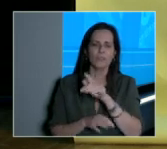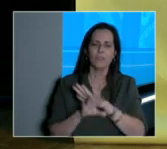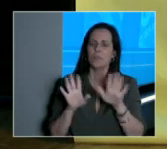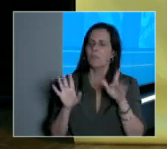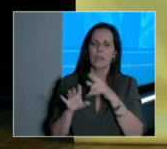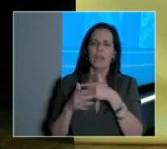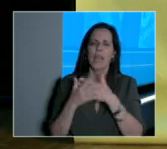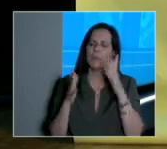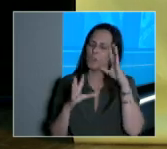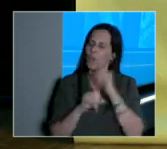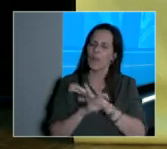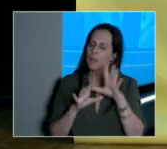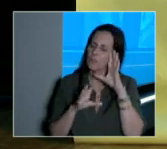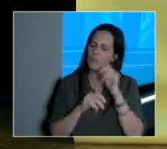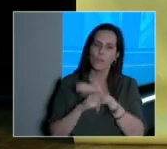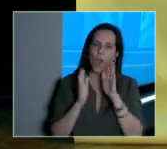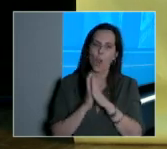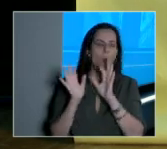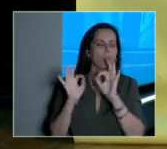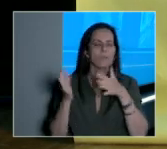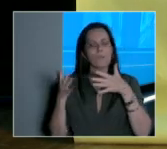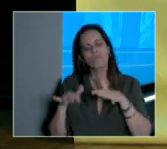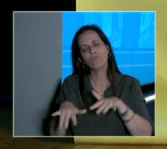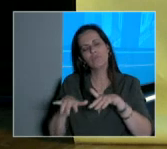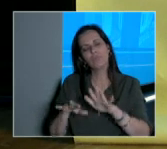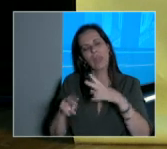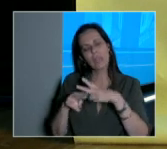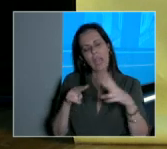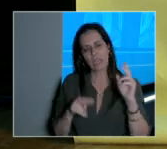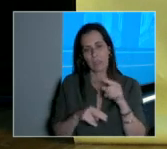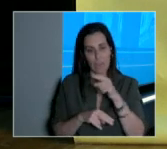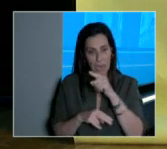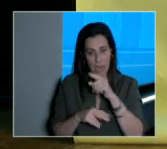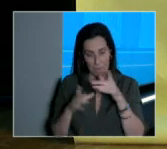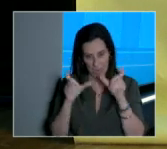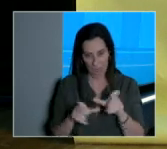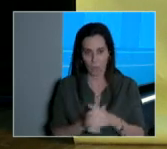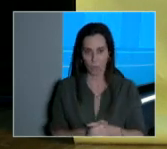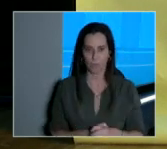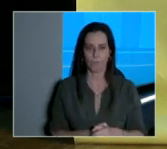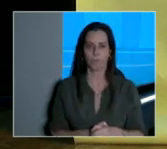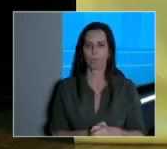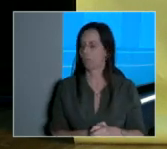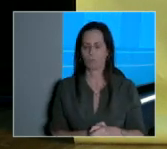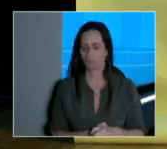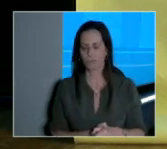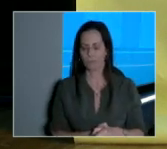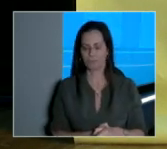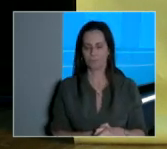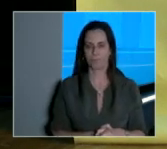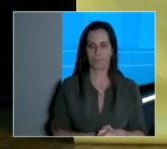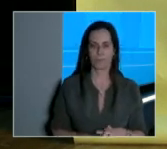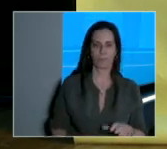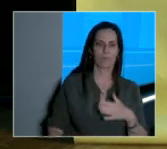פניות ואין להם אידיאולוגיה ואין להם השקפה והם הכל אצלם זה על טהור לגמרי, רק הם יעצרו אותם. אז קודם כל